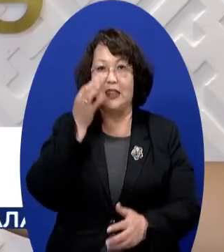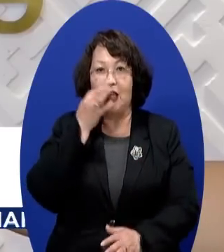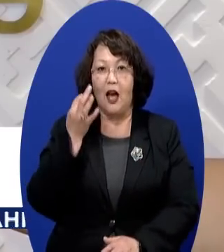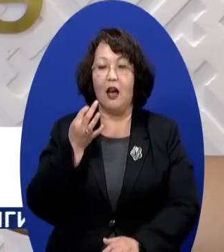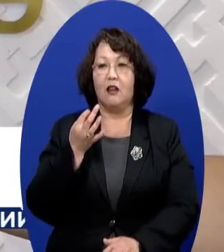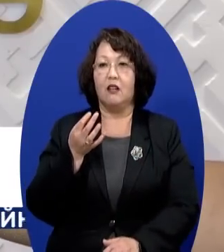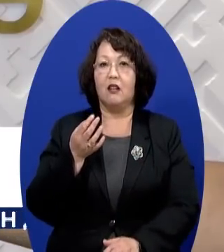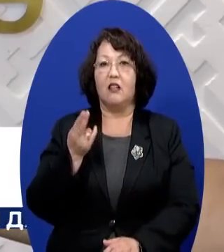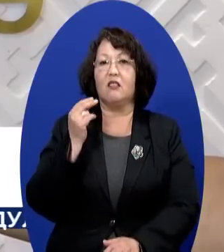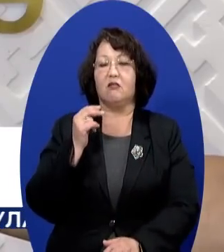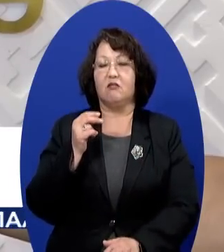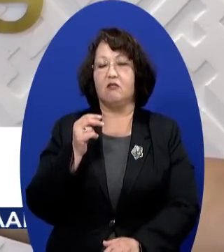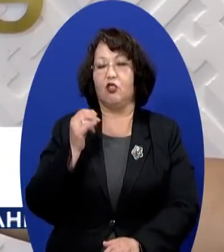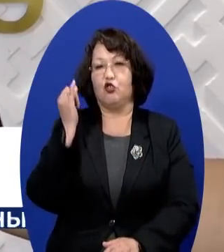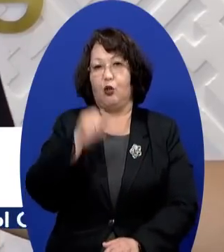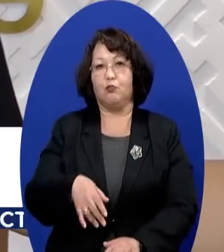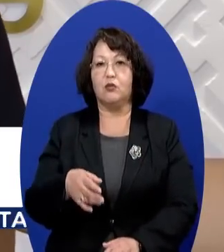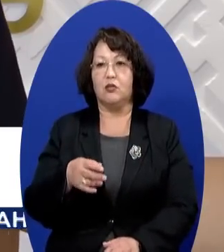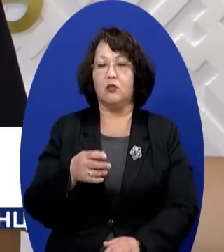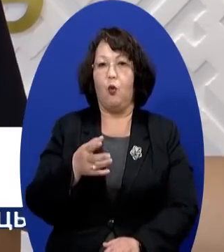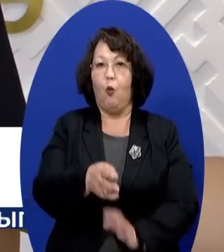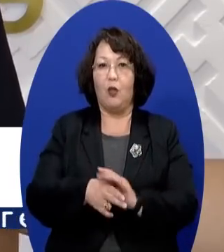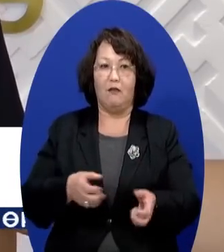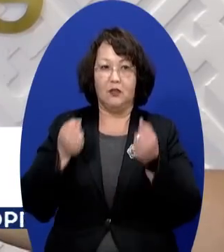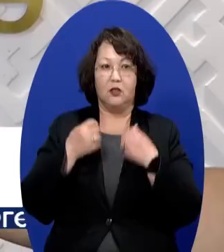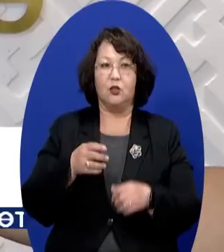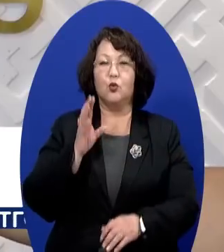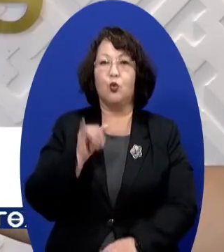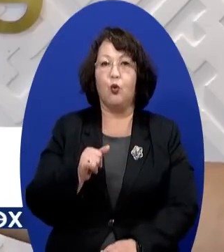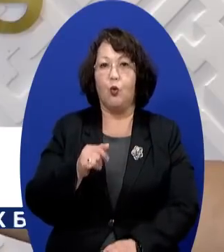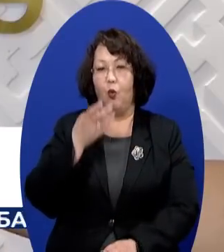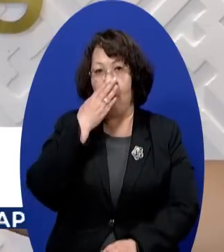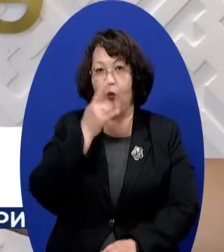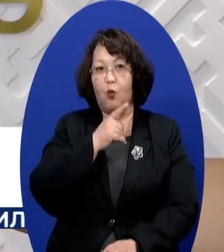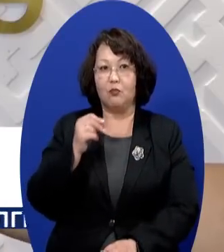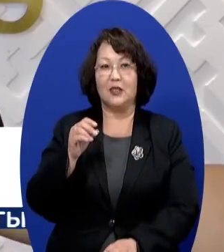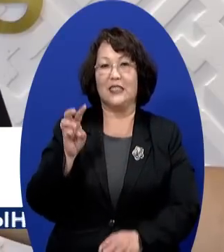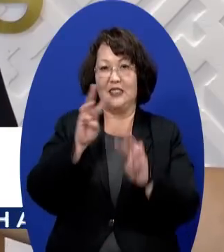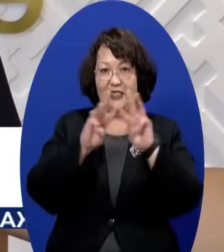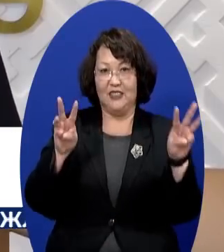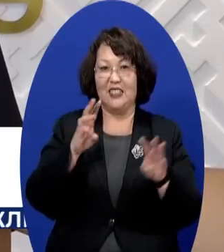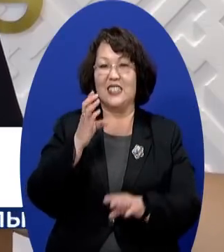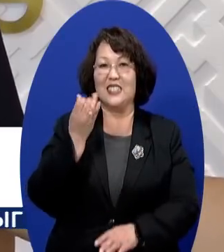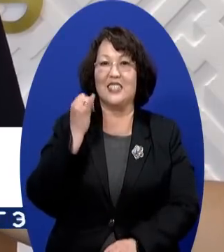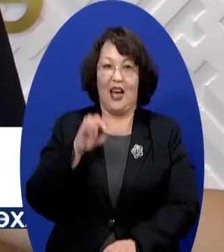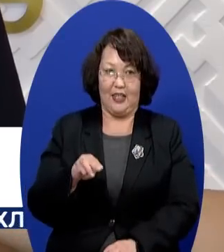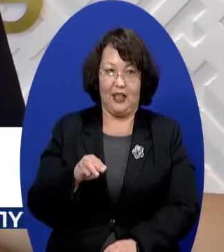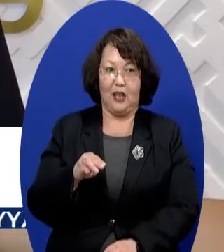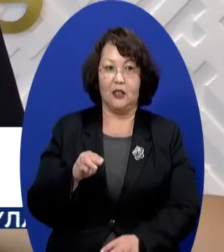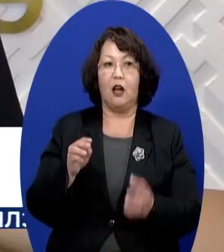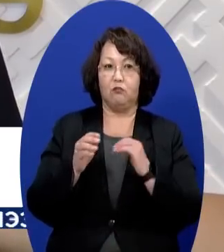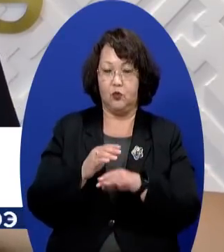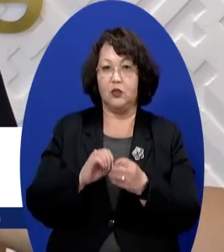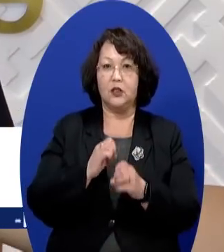тийм хөвлөлт бол үүсэж байгаа. За тэгээд хуурамч хөвлөгөөний залилан гэхээр одоо энэ хуурамч сайтуудаар явагдаж байгаа. За хуурамч Facebook сайтуудаар явагдаж байгаа хэрэг